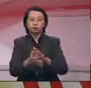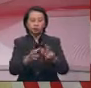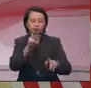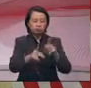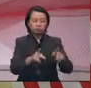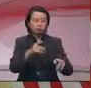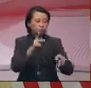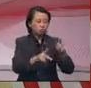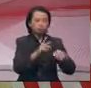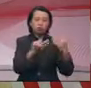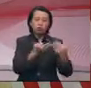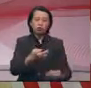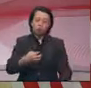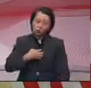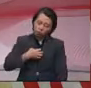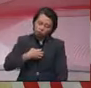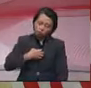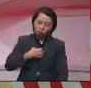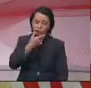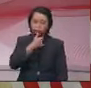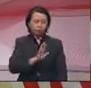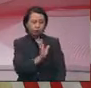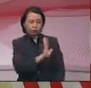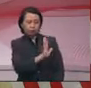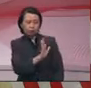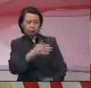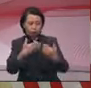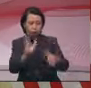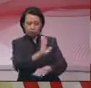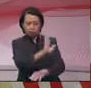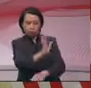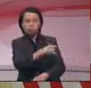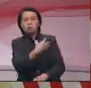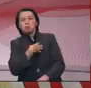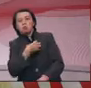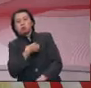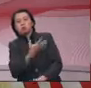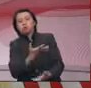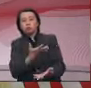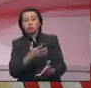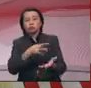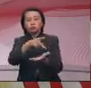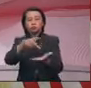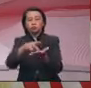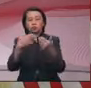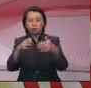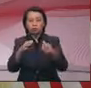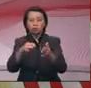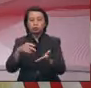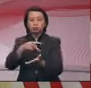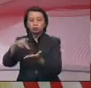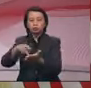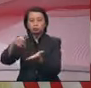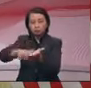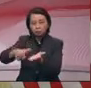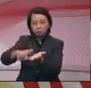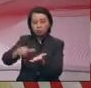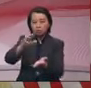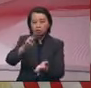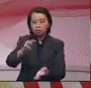rungutan selama ini kerana kita masih lagi tidak membenarkan pusat hiburan keluarga di shopping-shopping mall